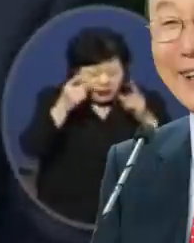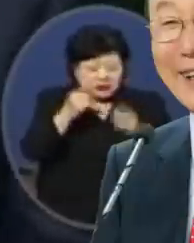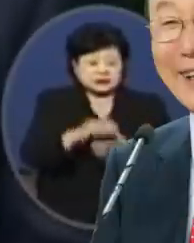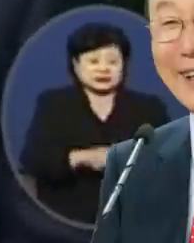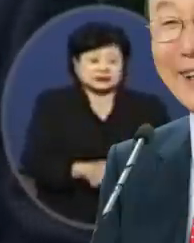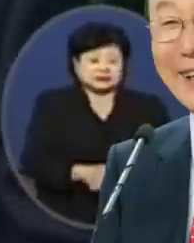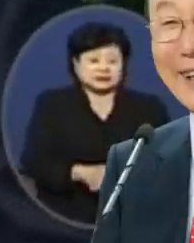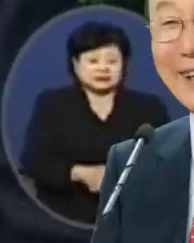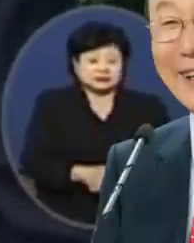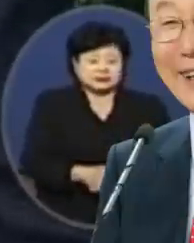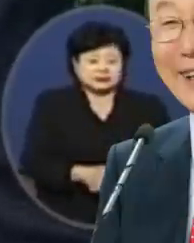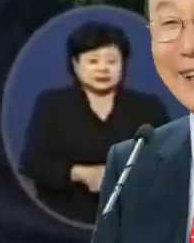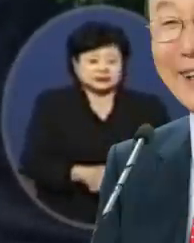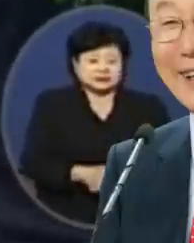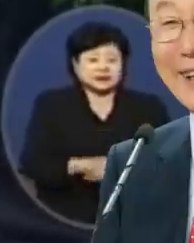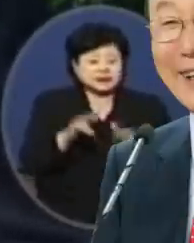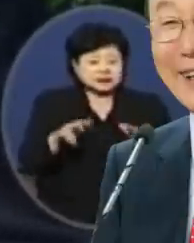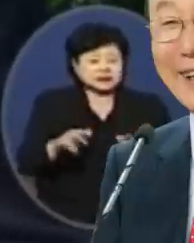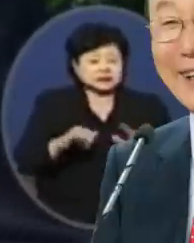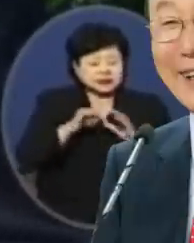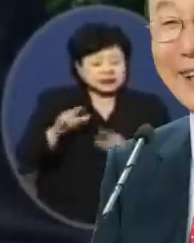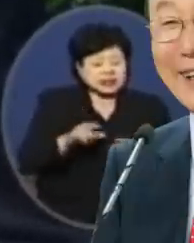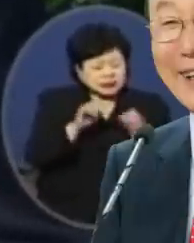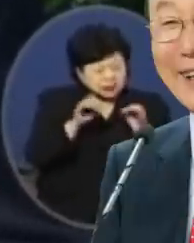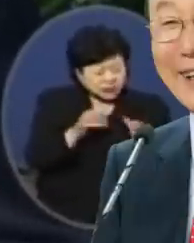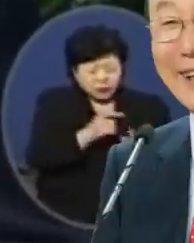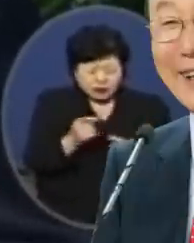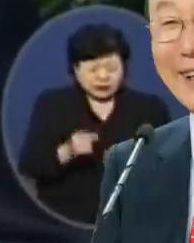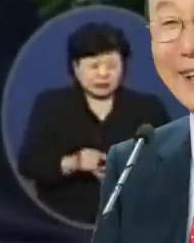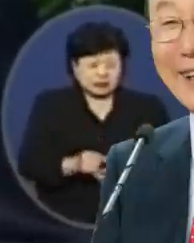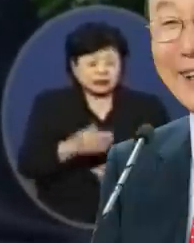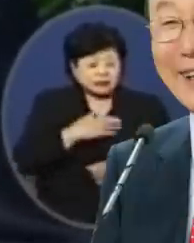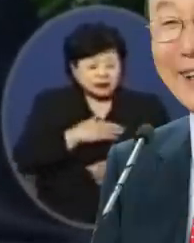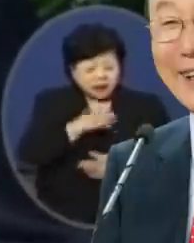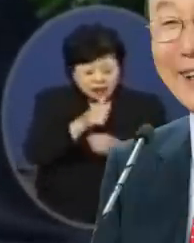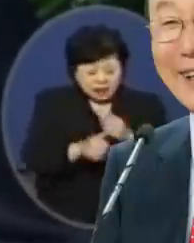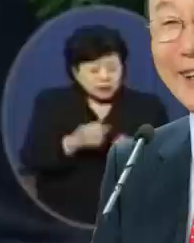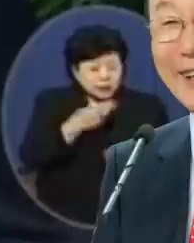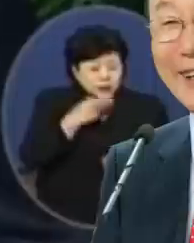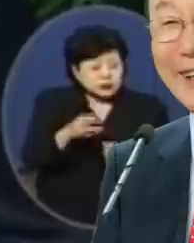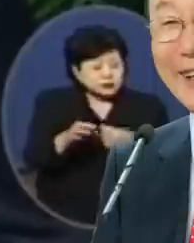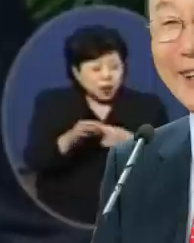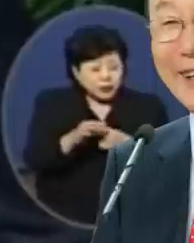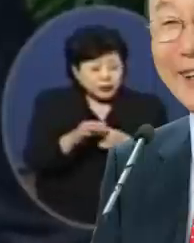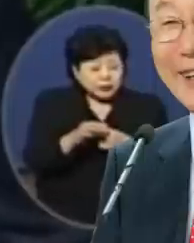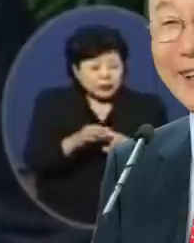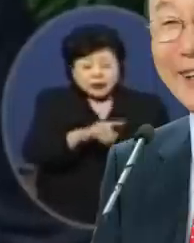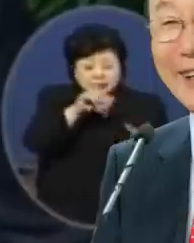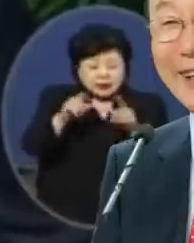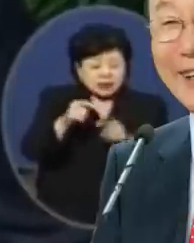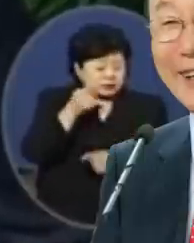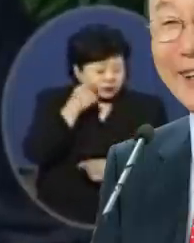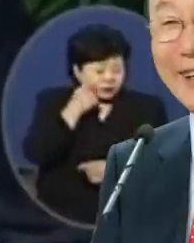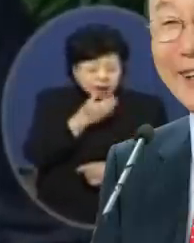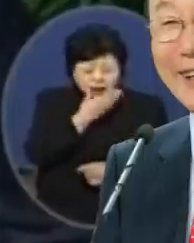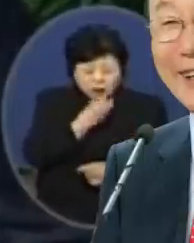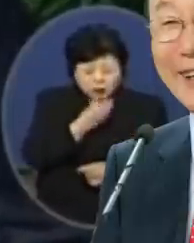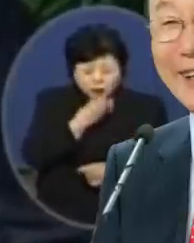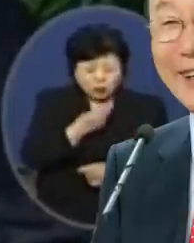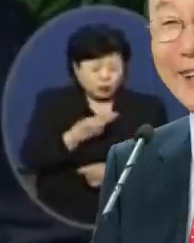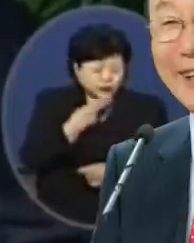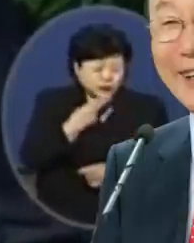것입니다. 우리 지금 이 세상에 사는 것도 그것입니다. 내가 하나님 없이는 행복하게 살 수 없다는